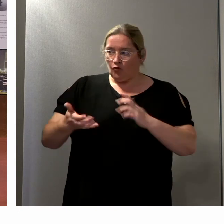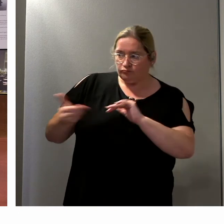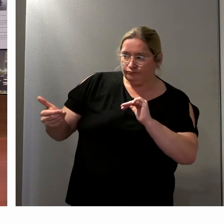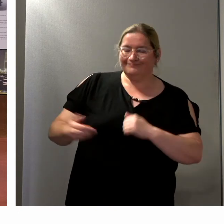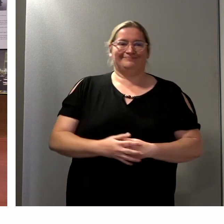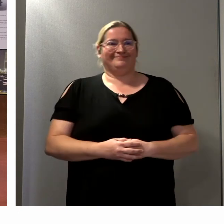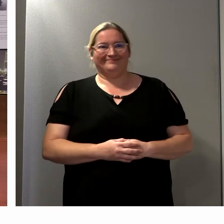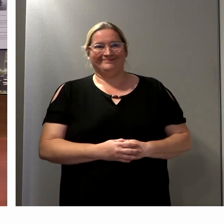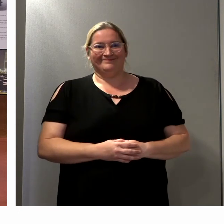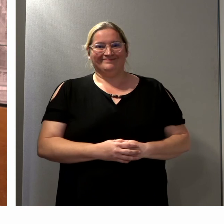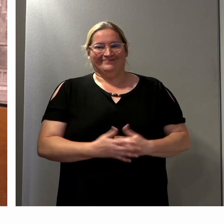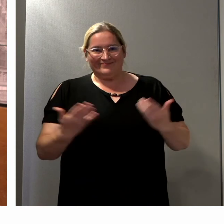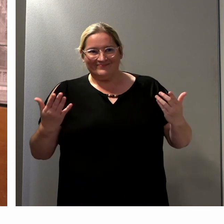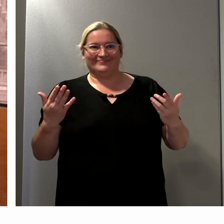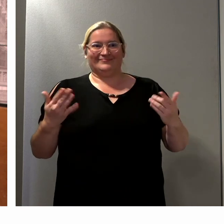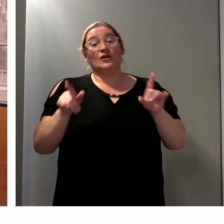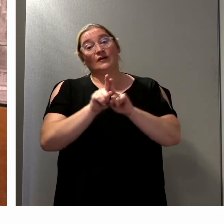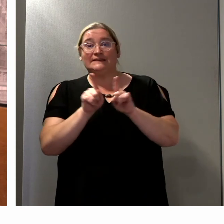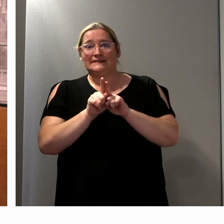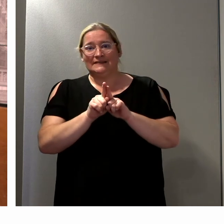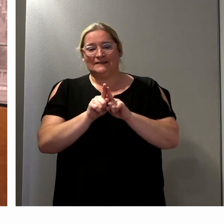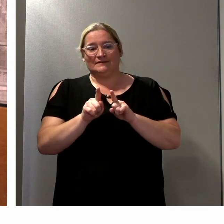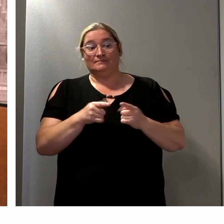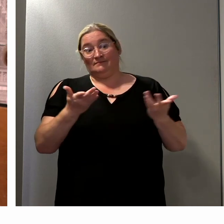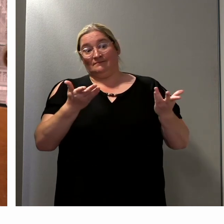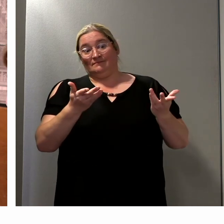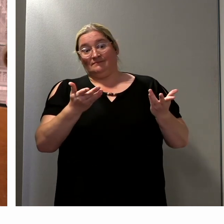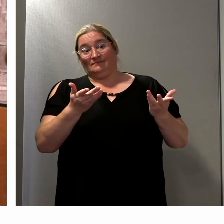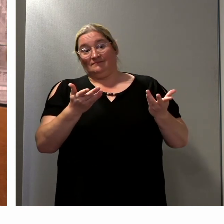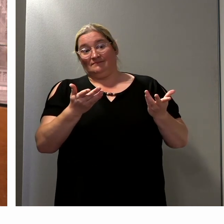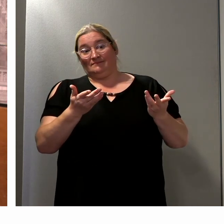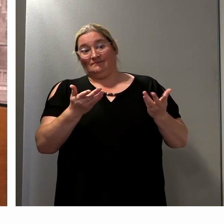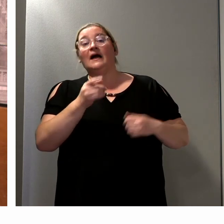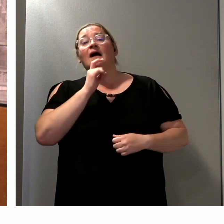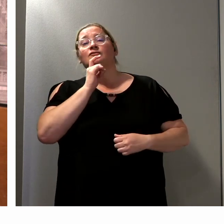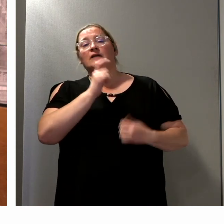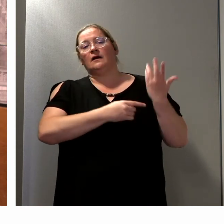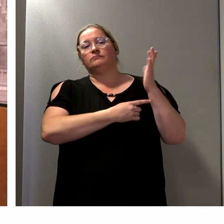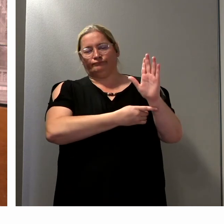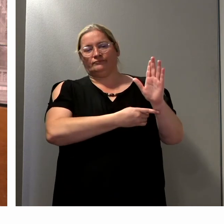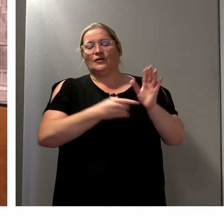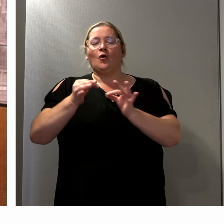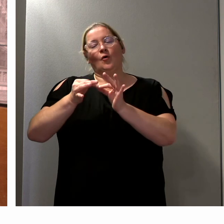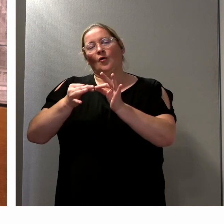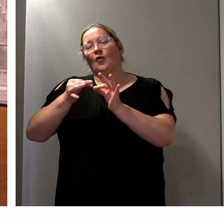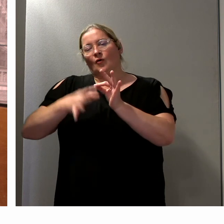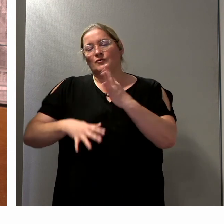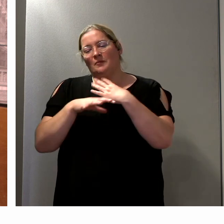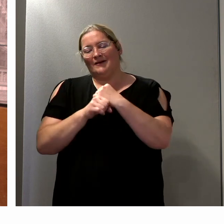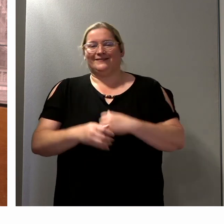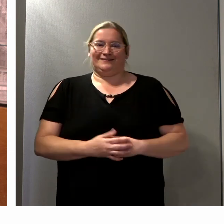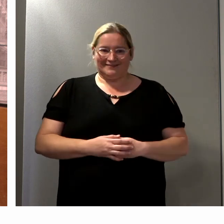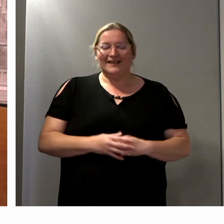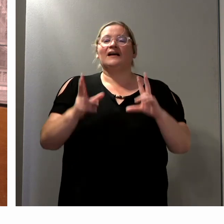Et du coup, le dernier petit point qui fait une conclusion à ce qui va vous être présenté juste après, c'est qu'on vous a parlé du